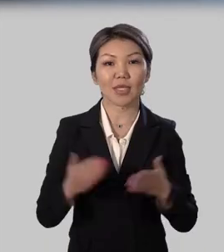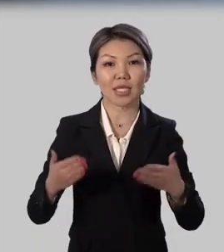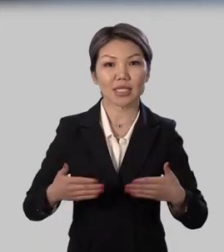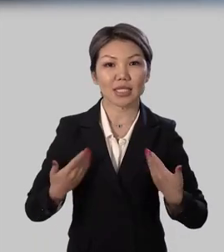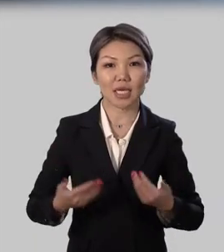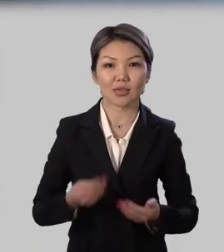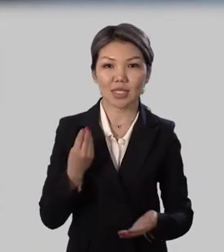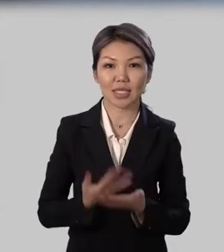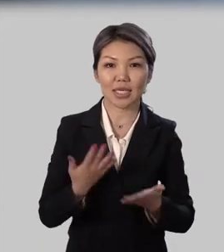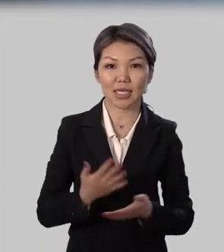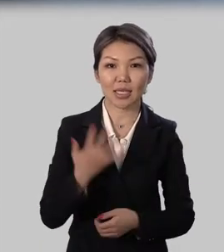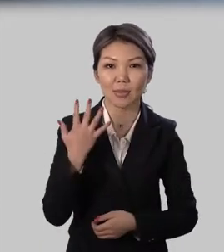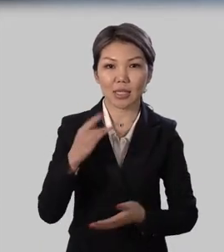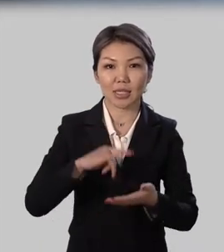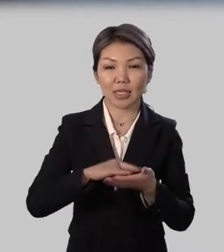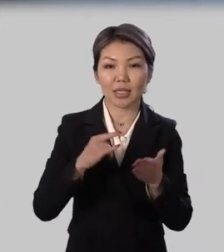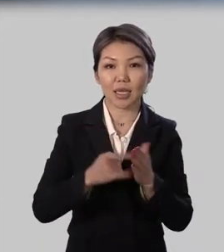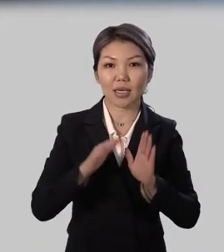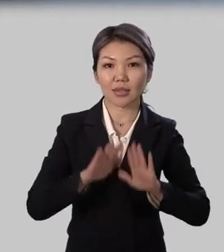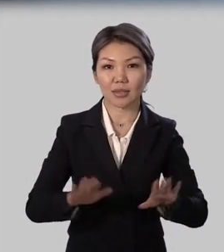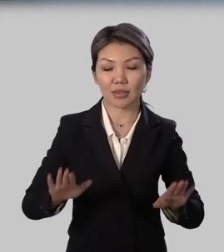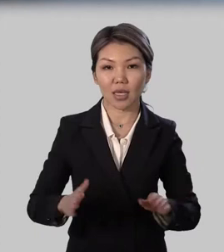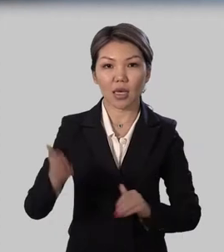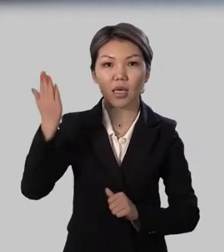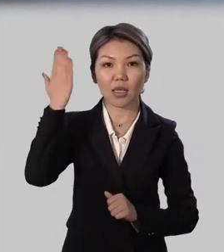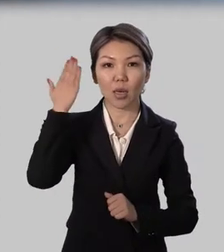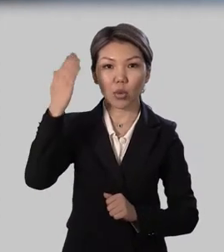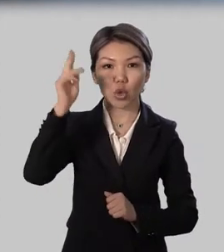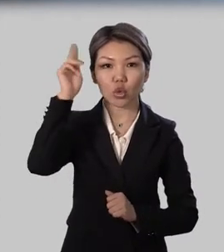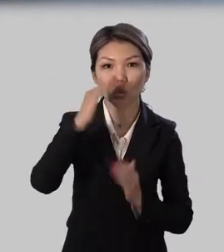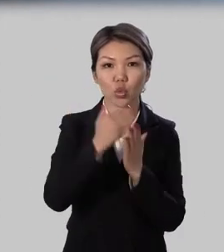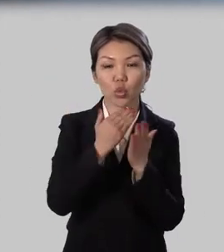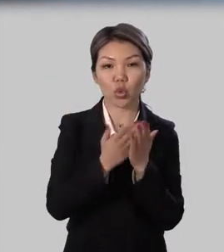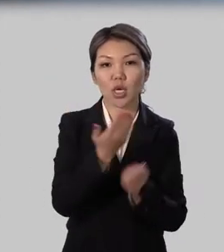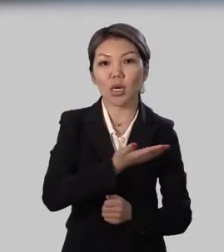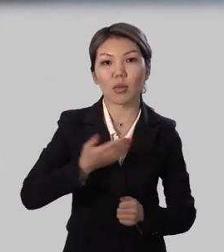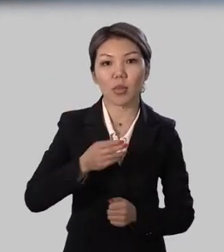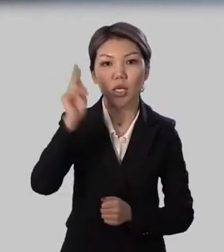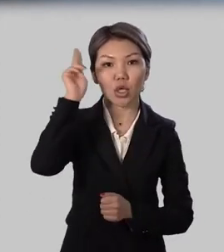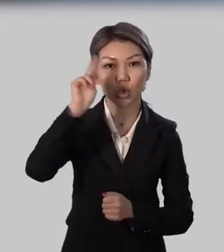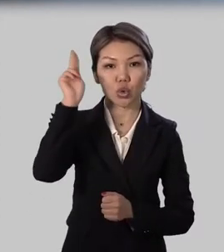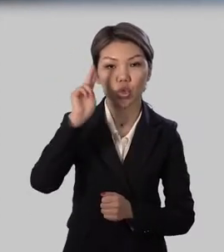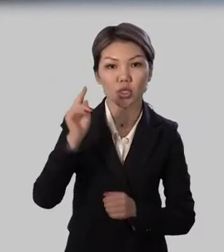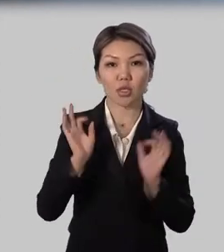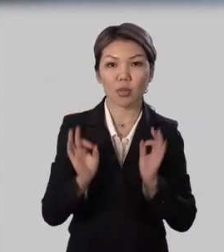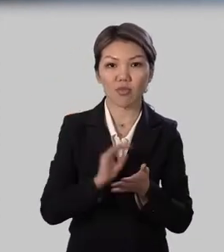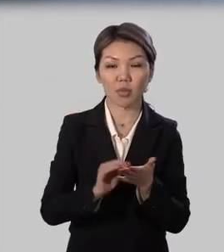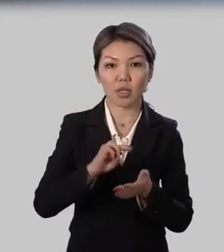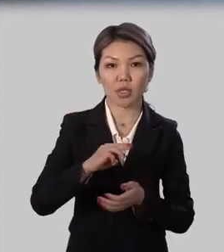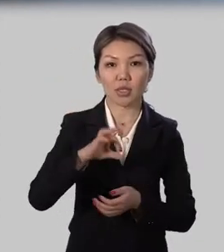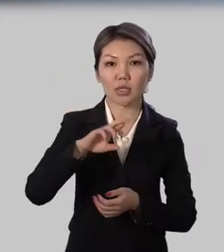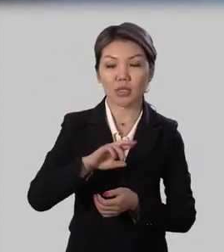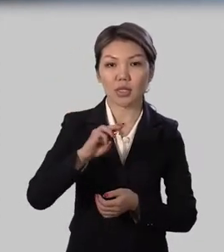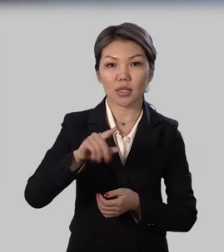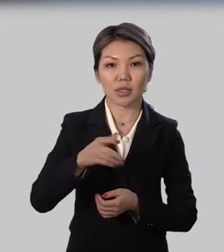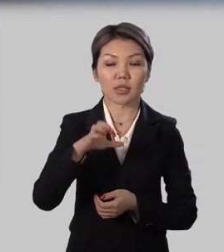здравствуйте дорогие пятиклассники на прошлых уроках мы изучили правописание со и вся и не